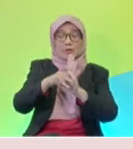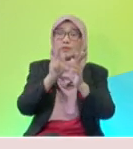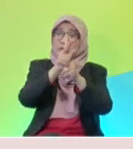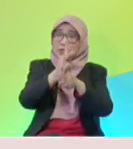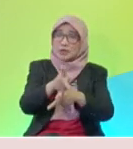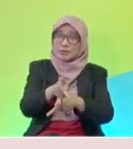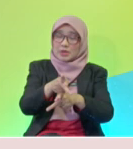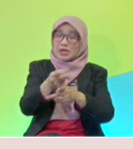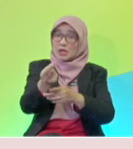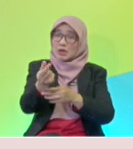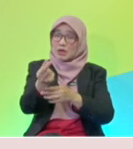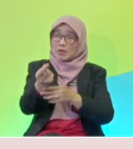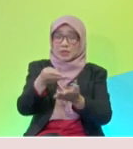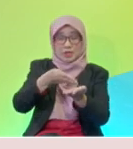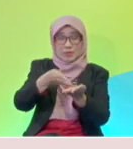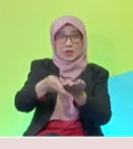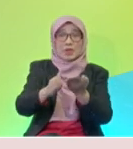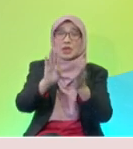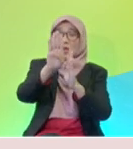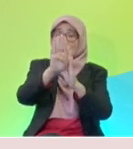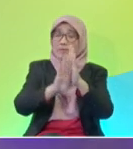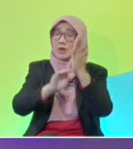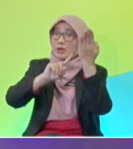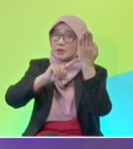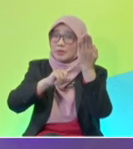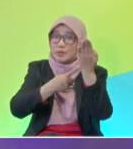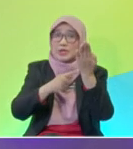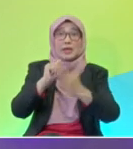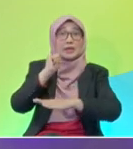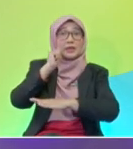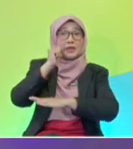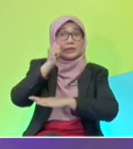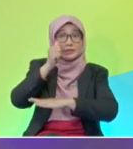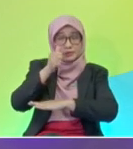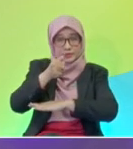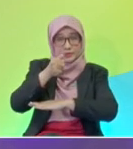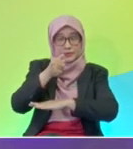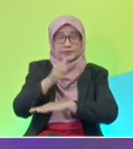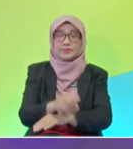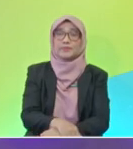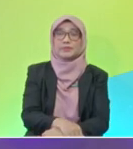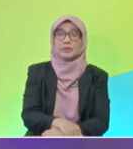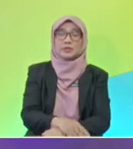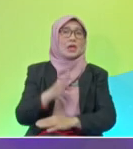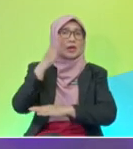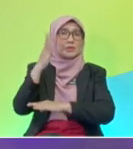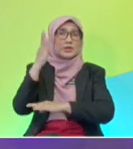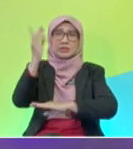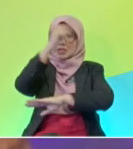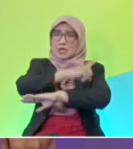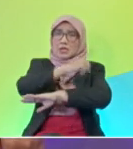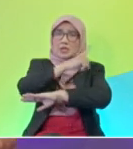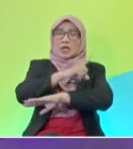Baki Wang belanja bermula esok jika biasa dalam dialog seharian macam Kak Mira tadi ibu suruh tidur suruh